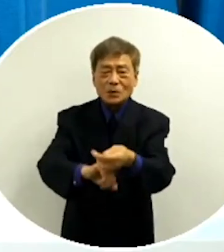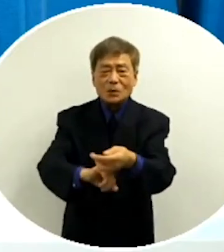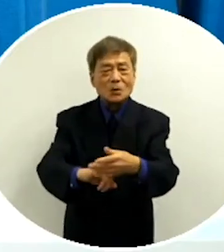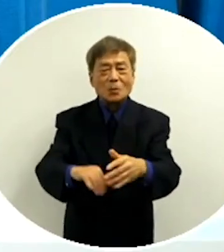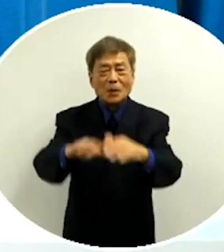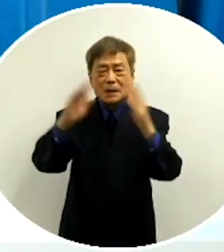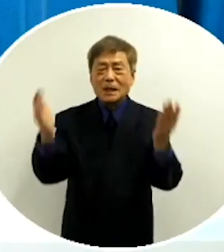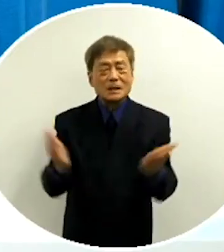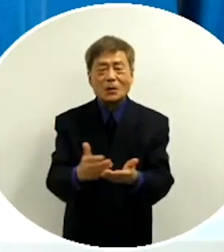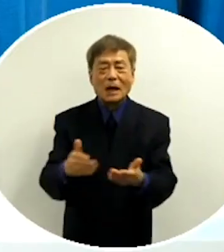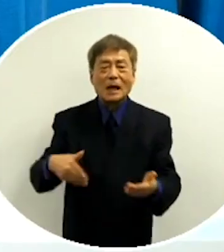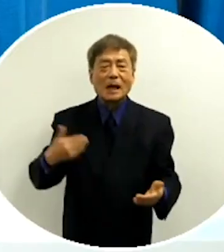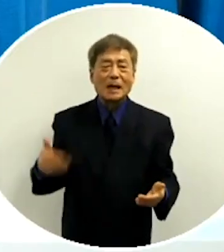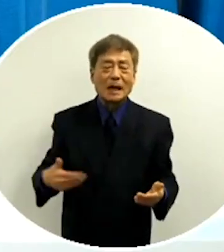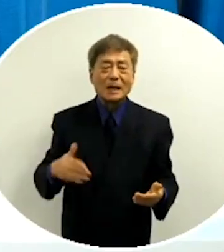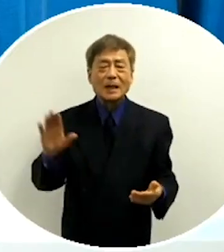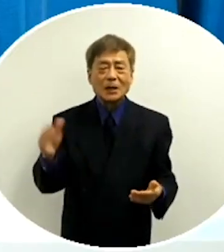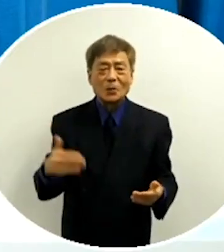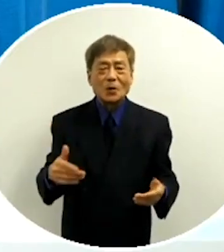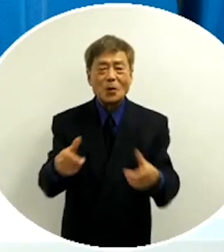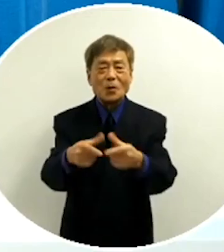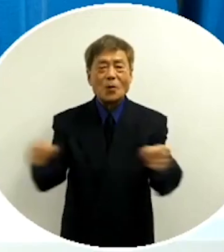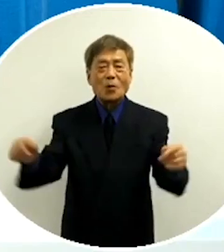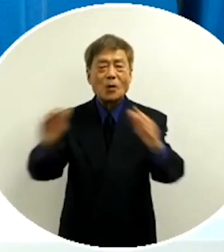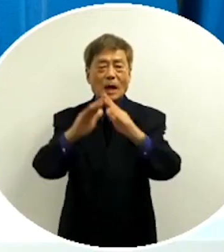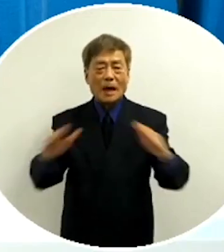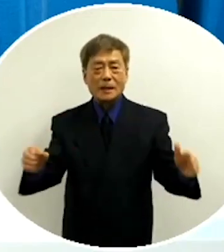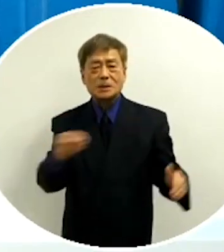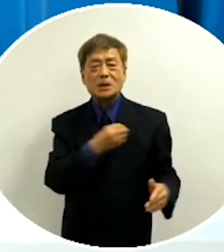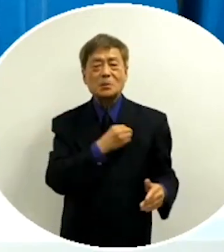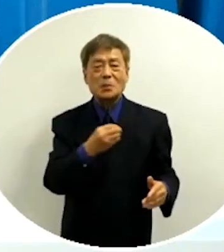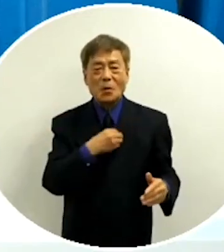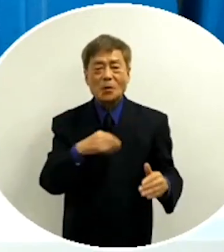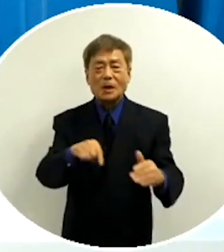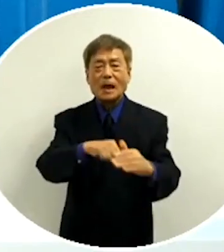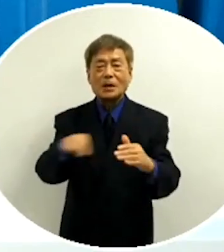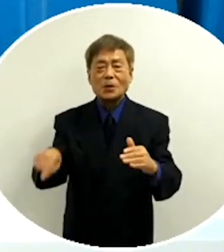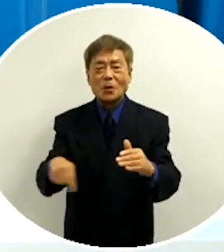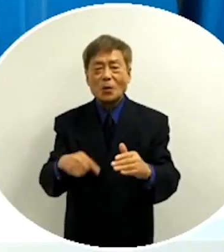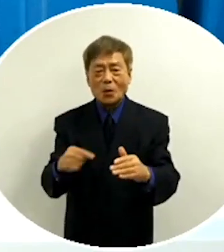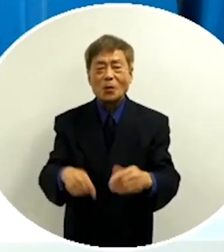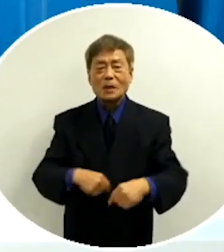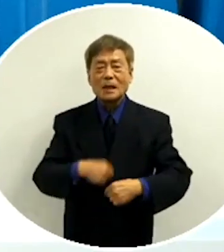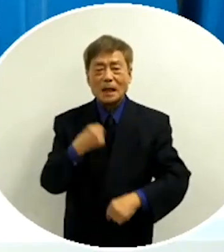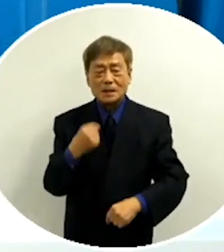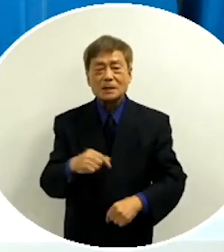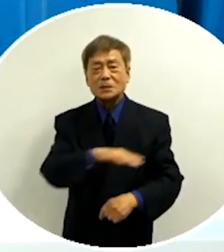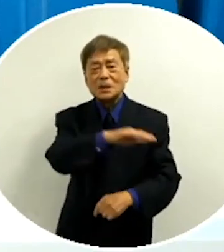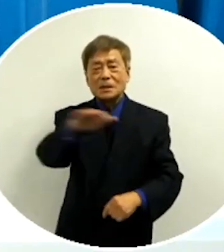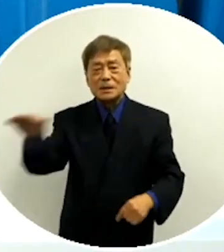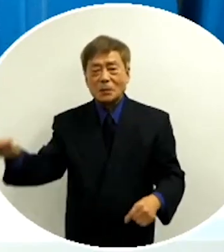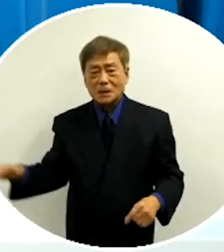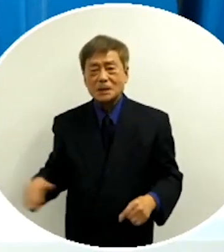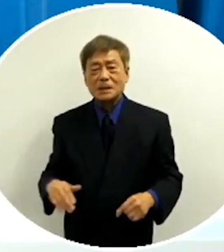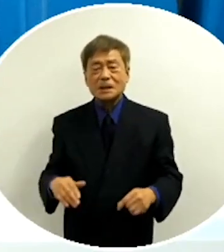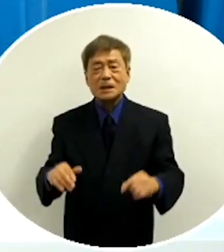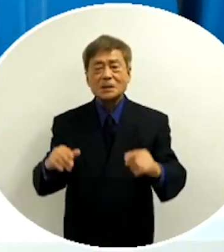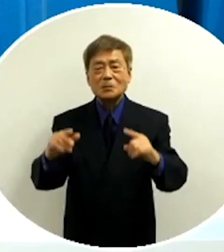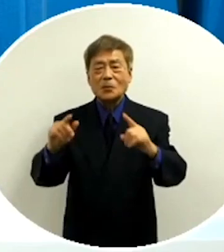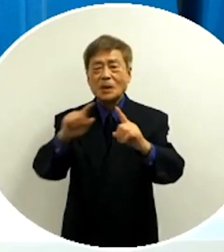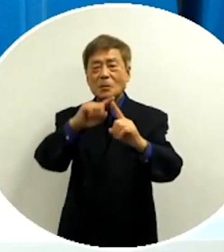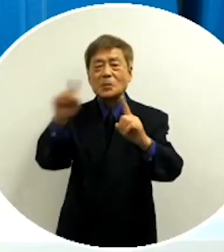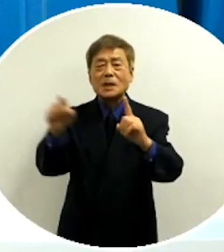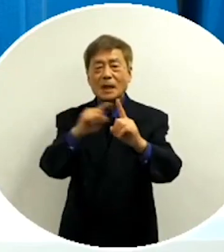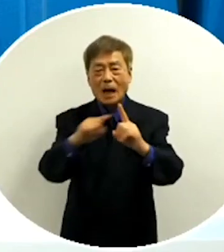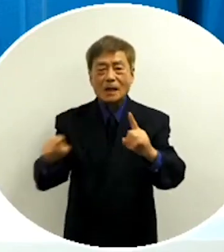通訳するのが国会議員じゃなきゃいけないというふうに思っていますうちの地元で旦那さんを主人を過労死で楽し